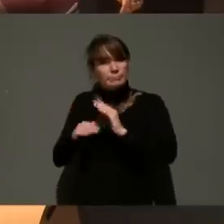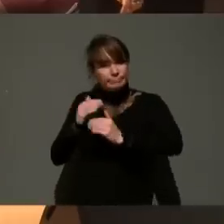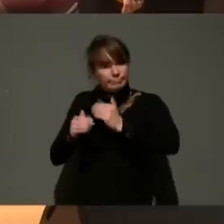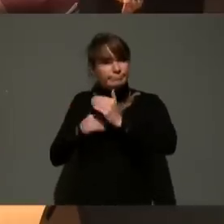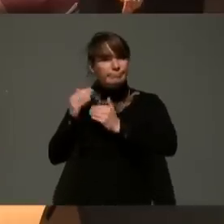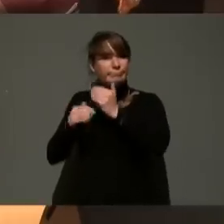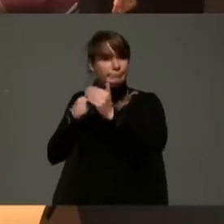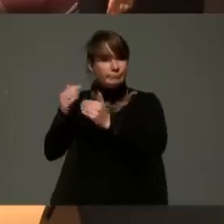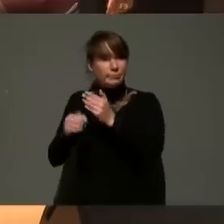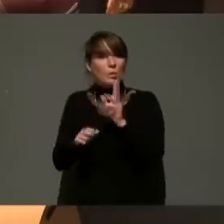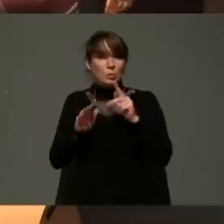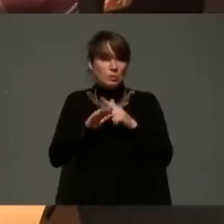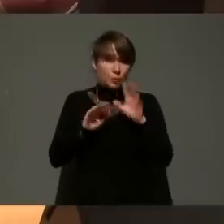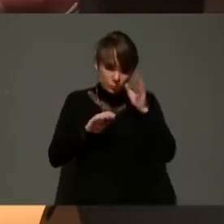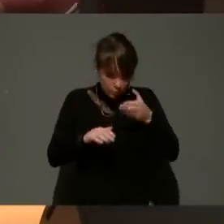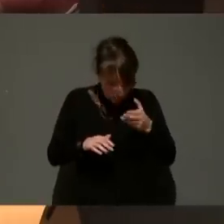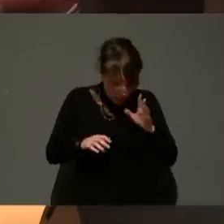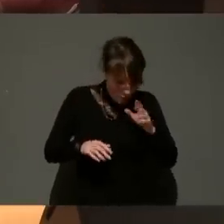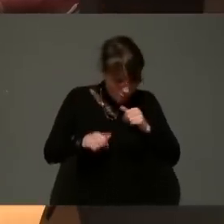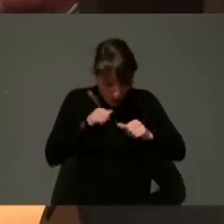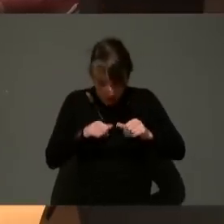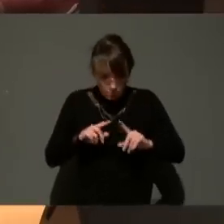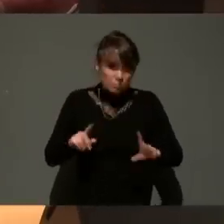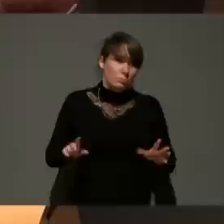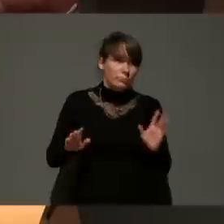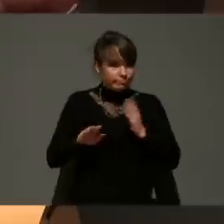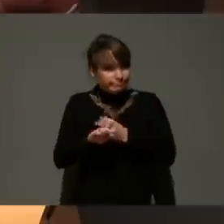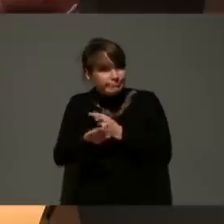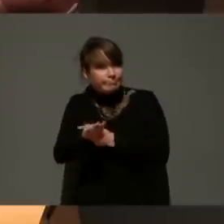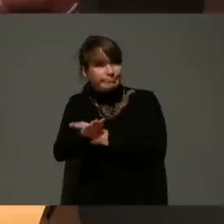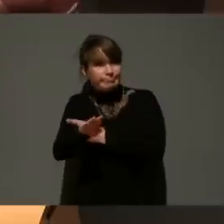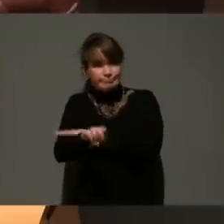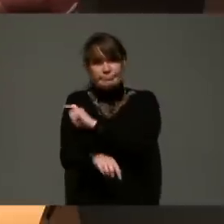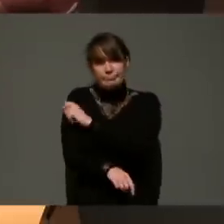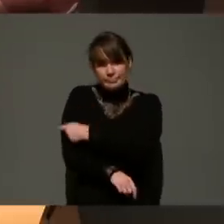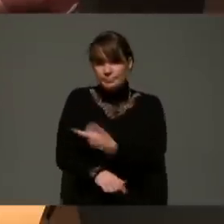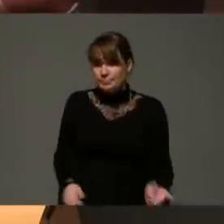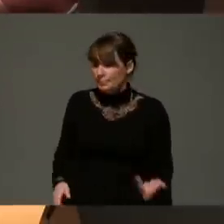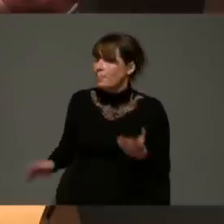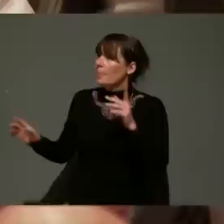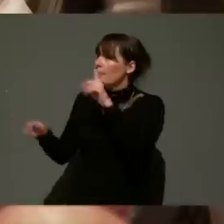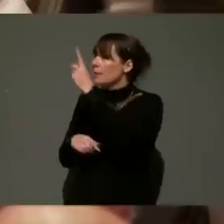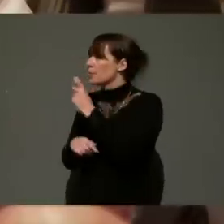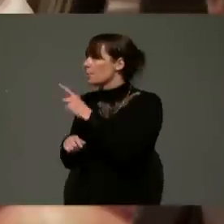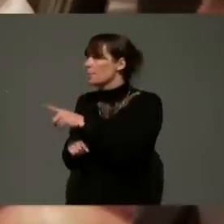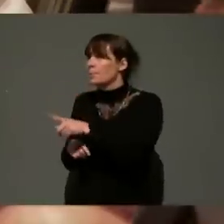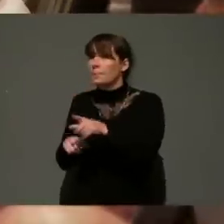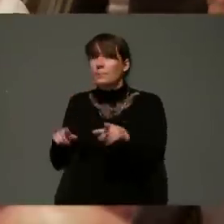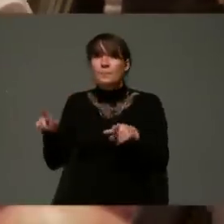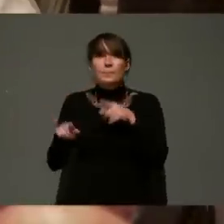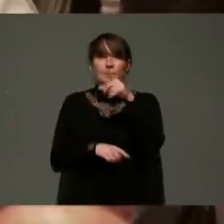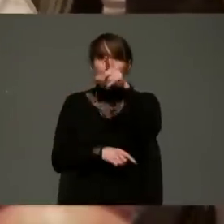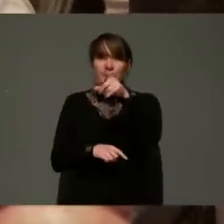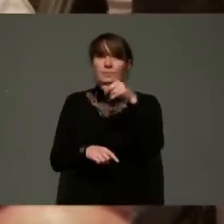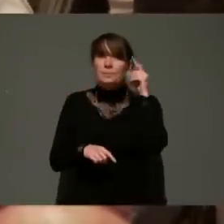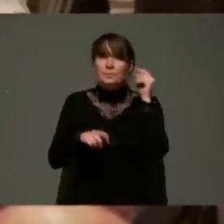écouter son corps. Au début, c'est très difficile. Alors, une question ici, puis après, on viendra à vous, monsieur. Oui, bonsoir, merci pour la